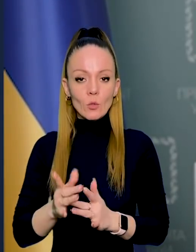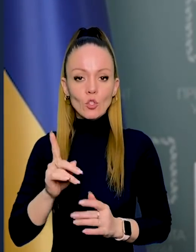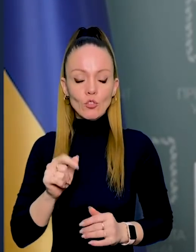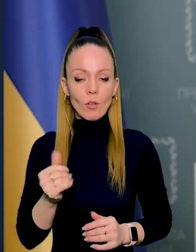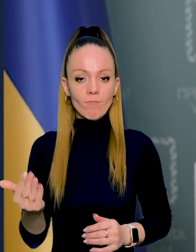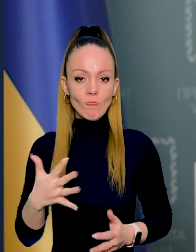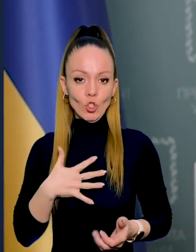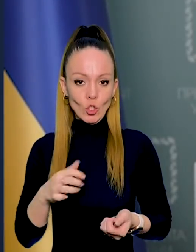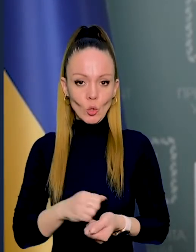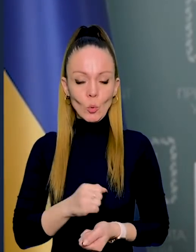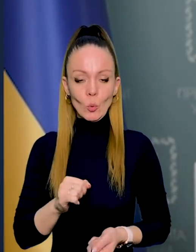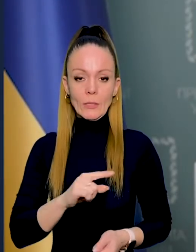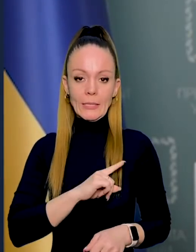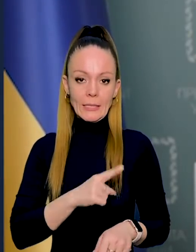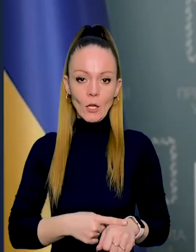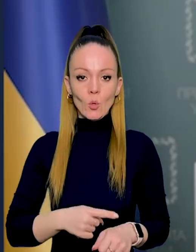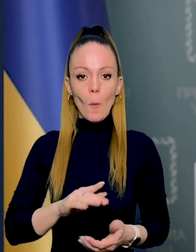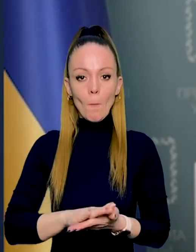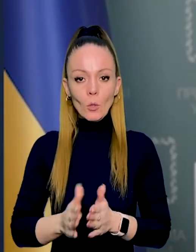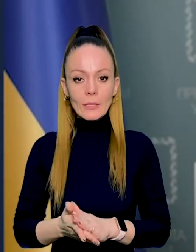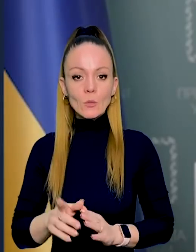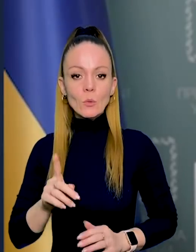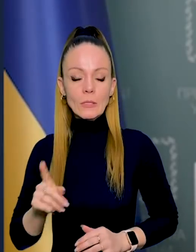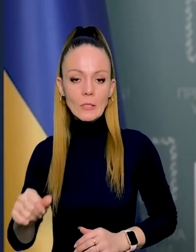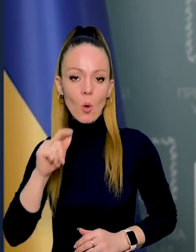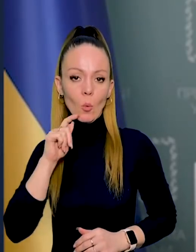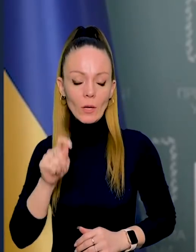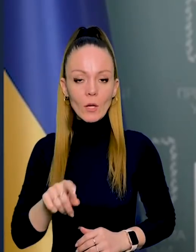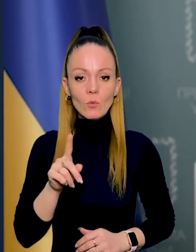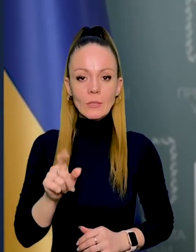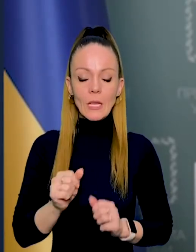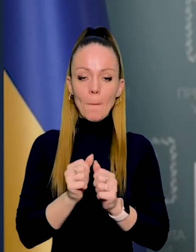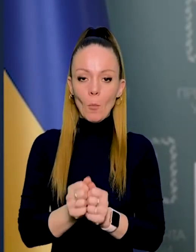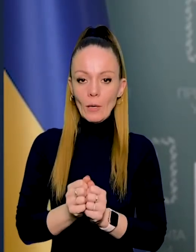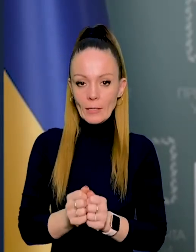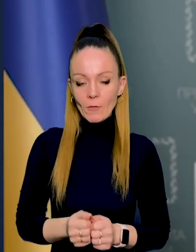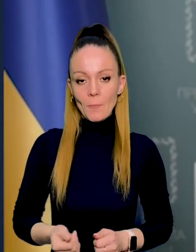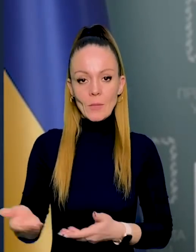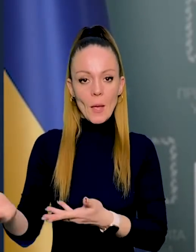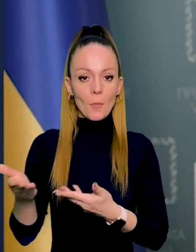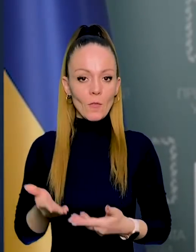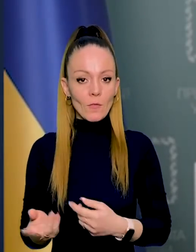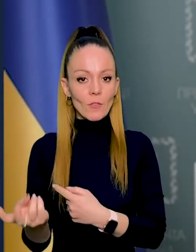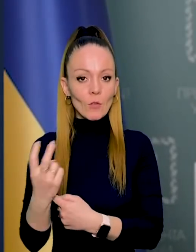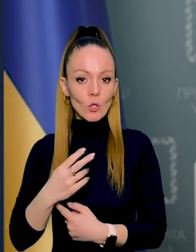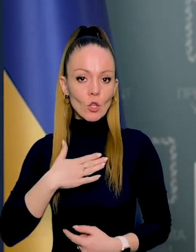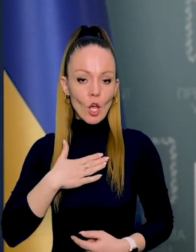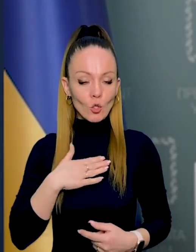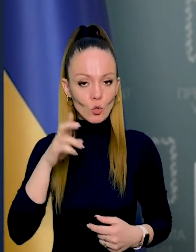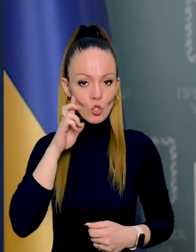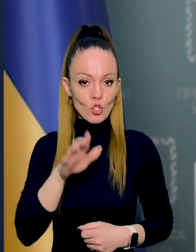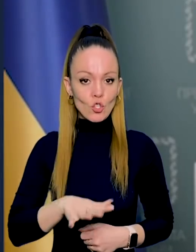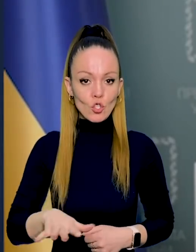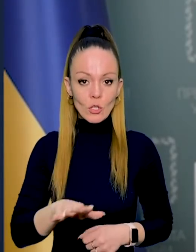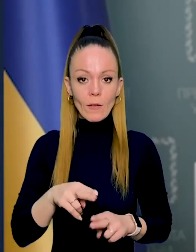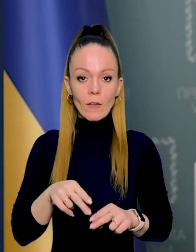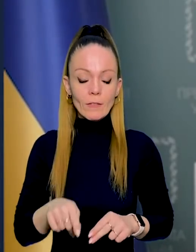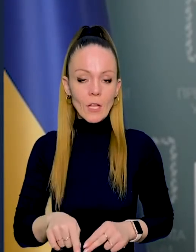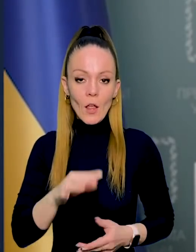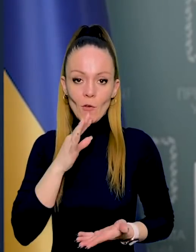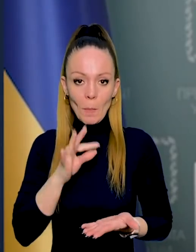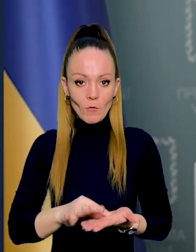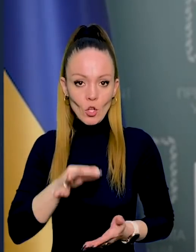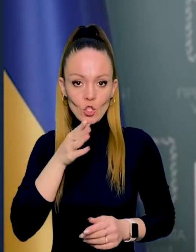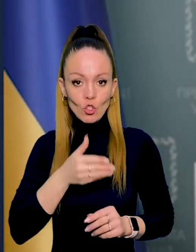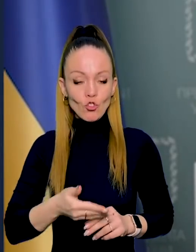за чітку і сильну позицію проти війни і за молитви за Україну. Запросив відвідати нашу державу у цей